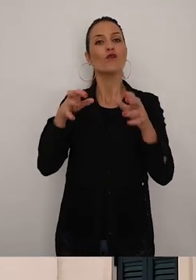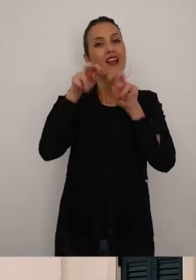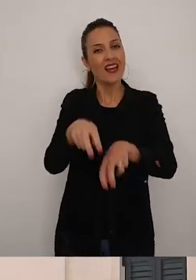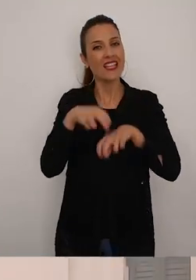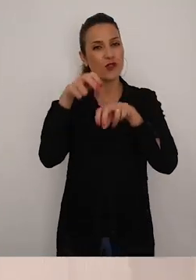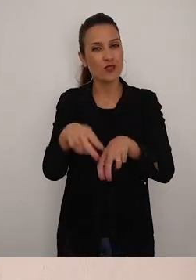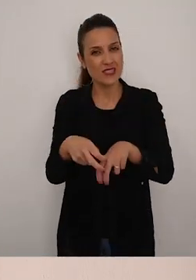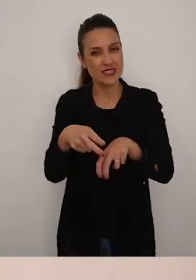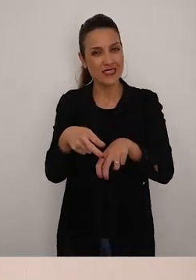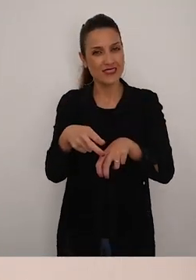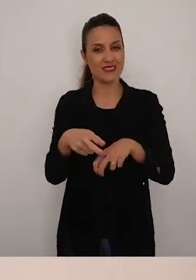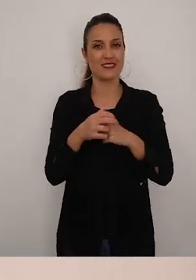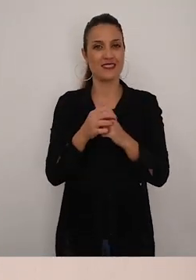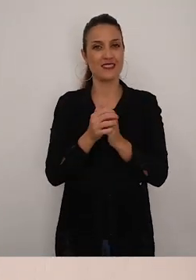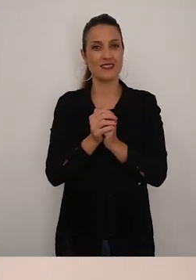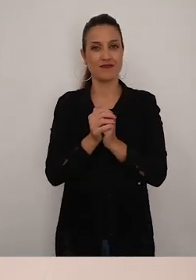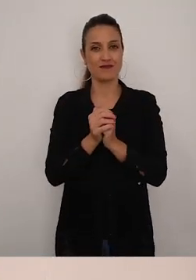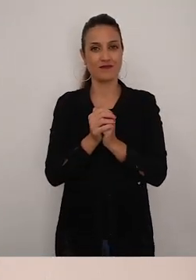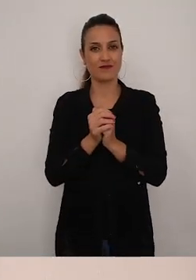comunità industriosa.